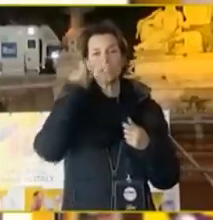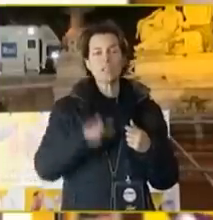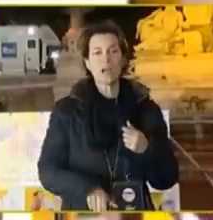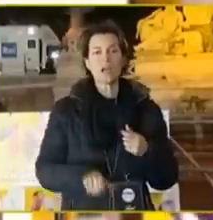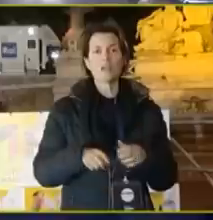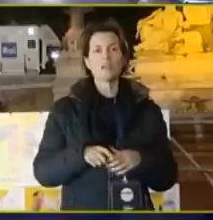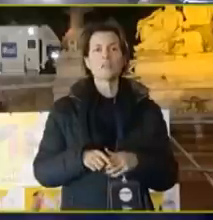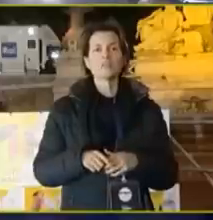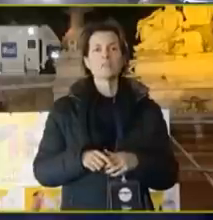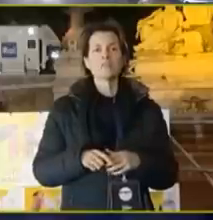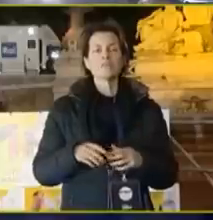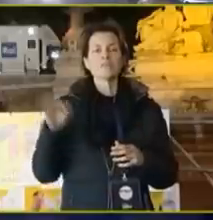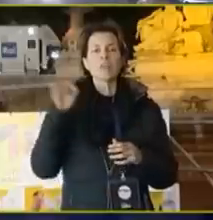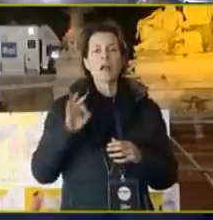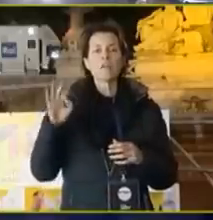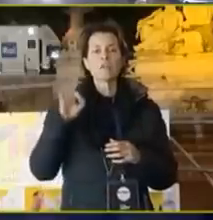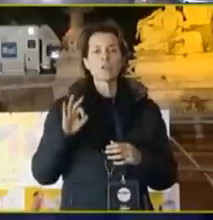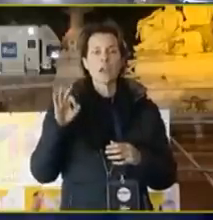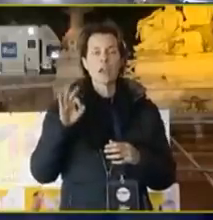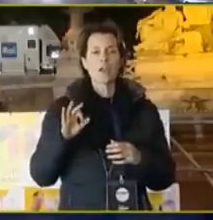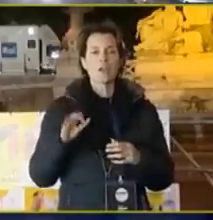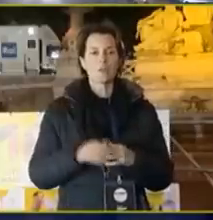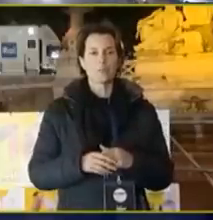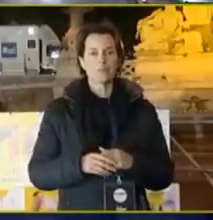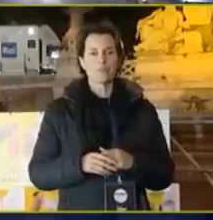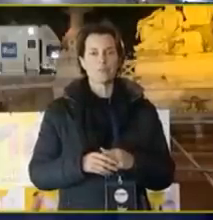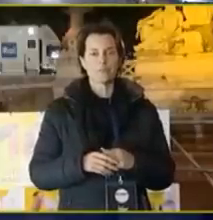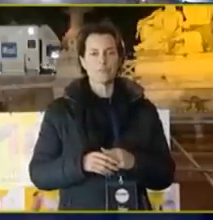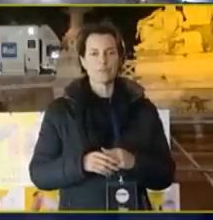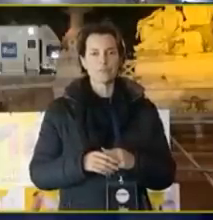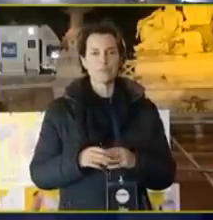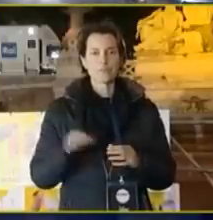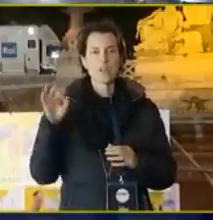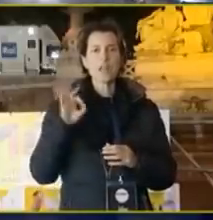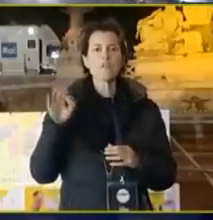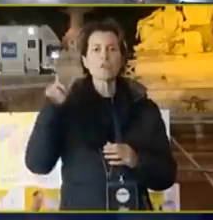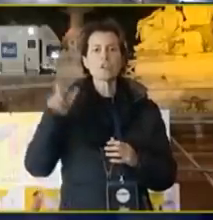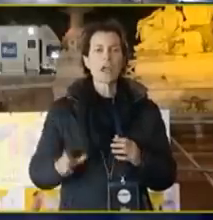chiesti la Fornero e tutti quelli che sono venuti prima di lui, prima di lei.